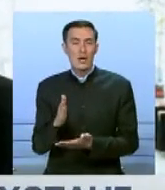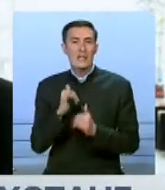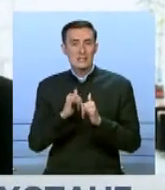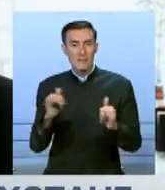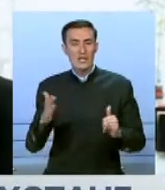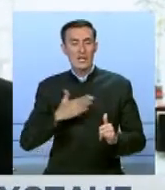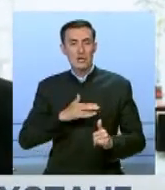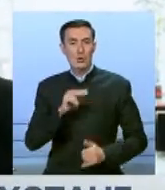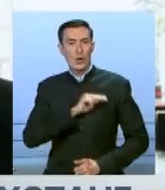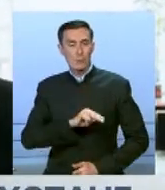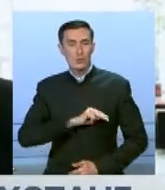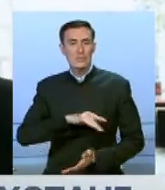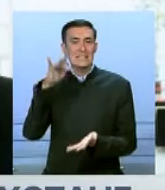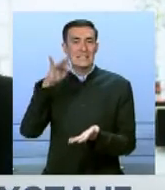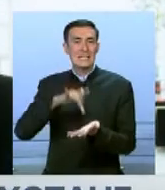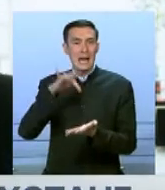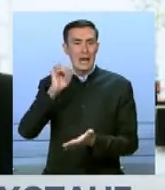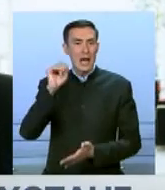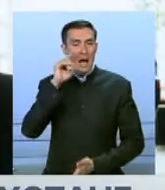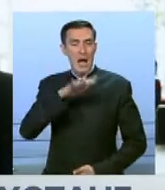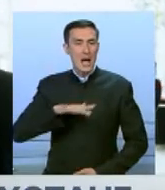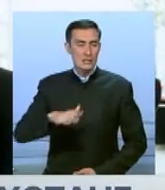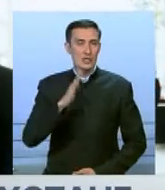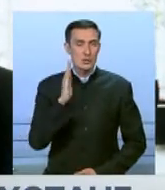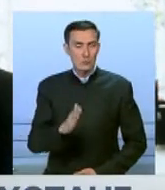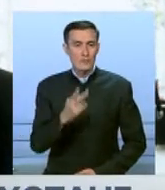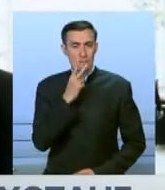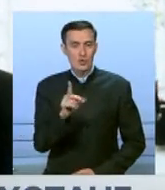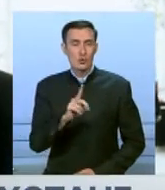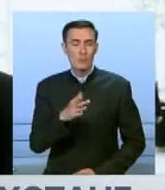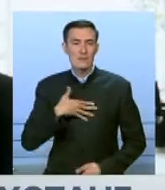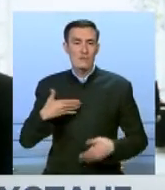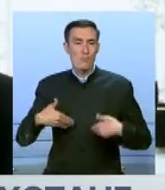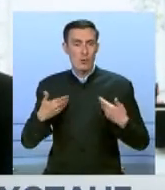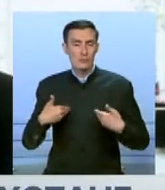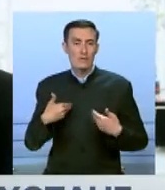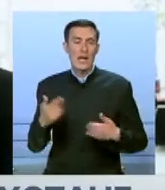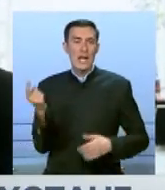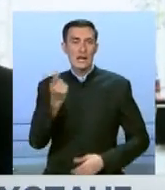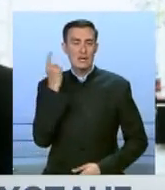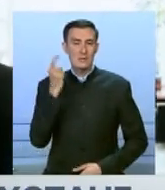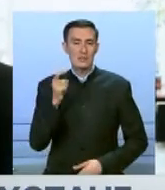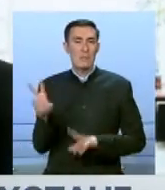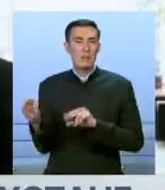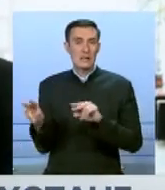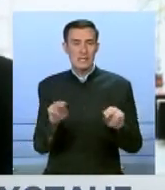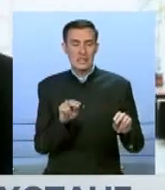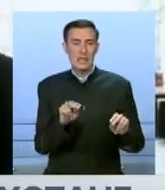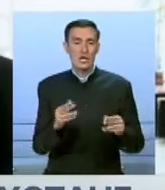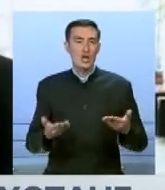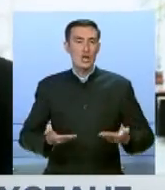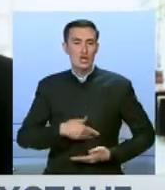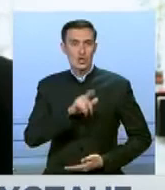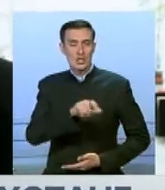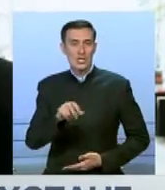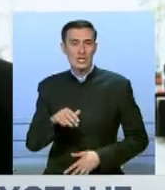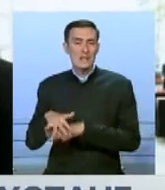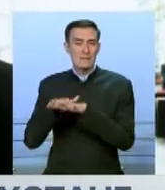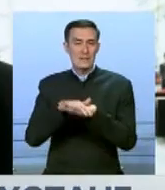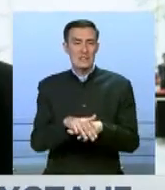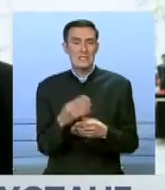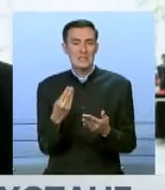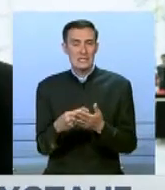развивать нашу деятельность в Центральной Азии и убеждаться в том, что мы вносим свой вклад в экономическое благосостояние жителей через инвестиции